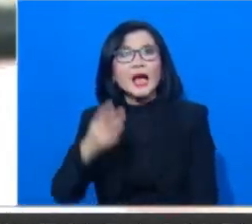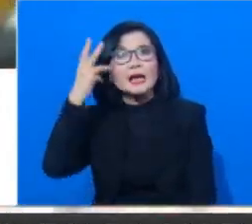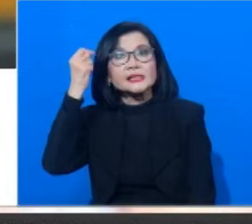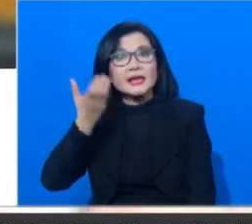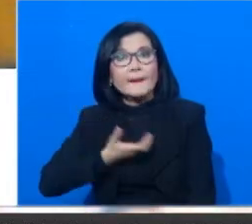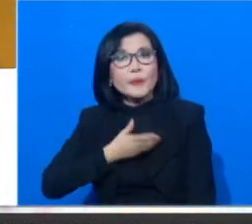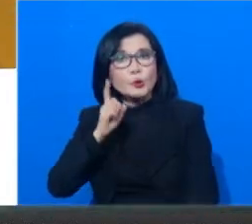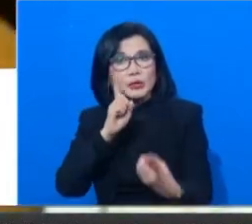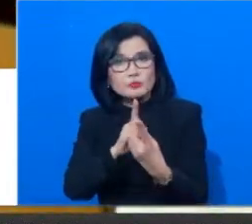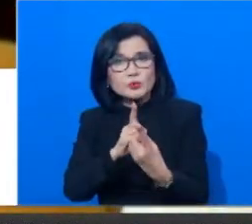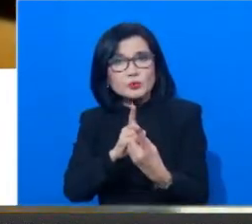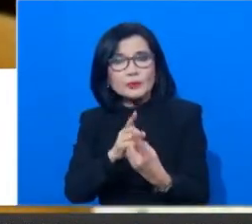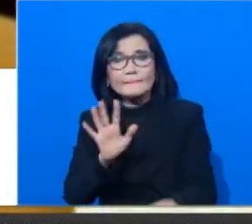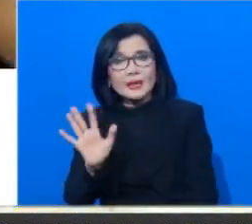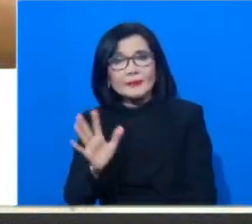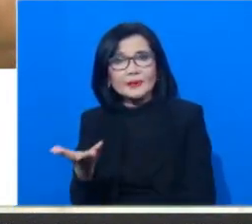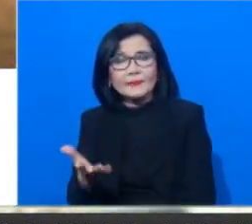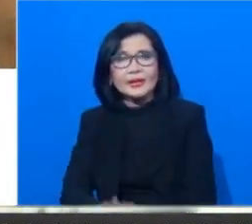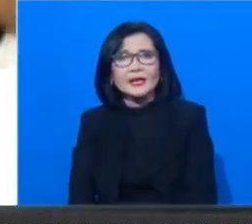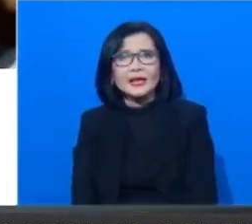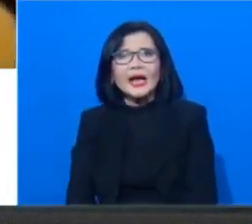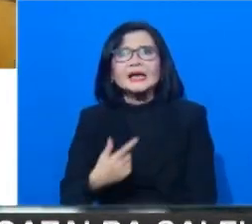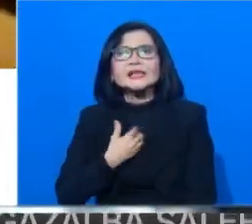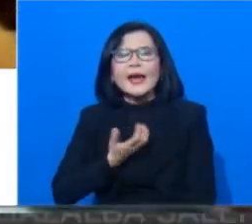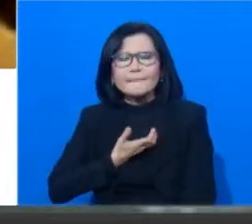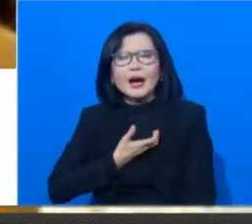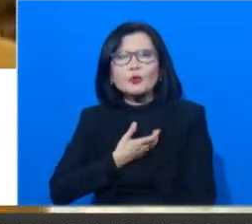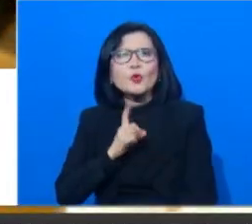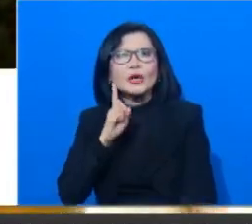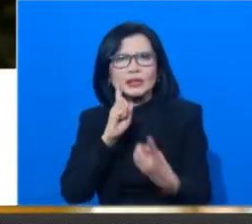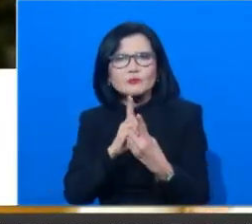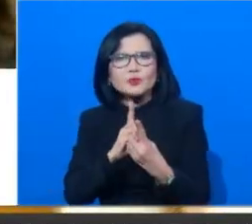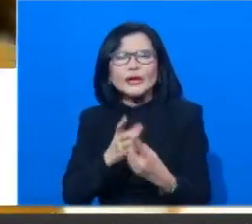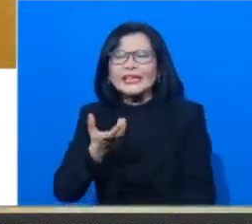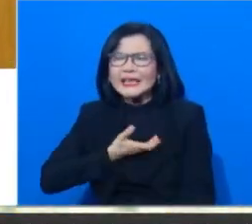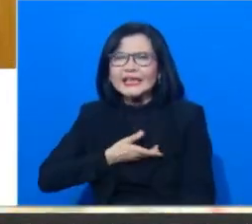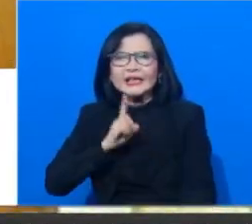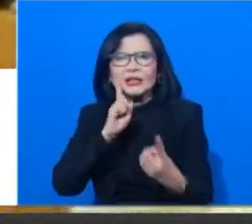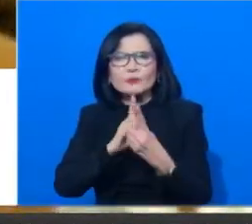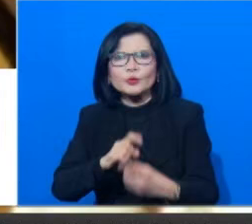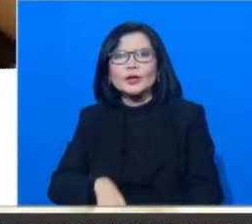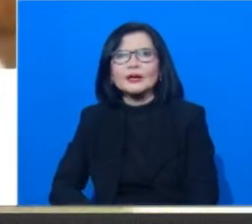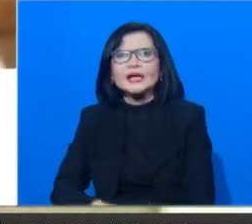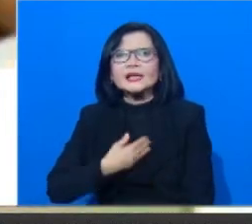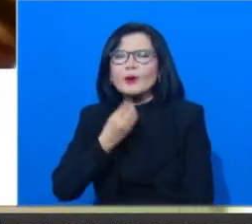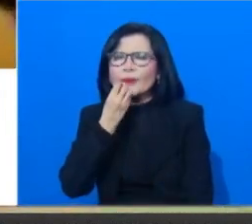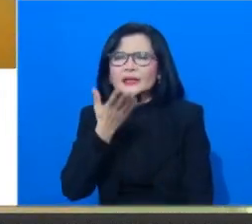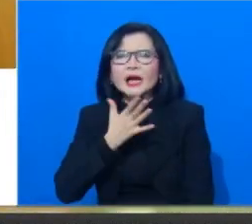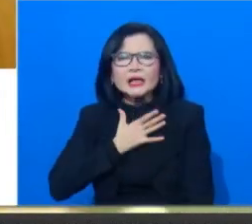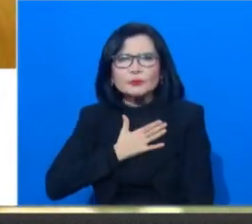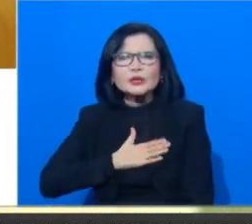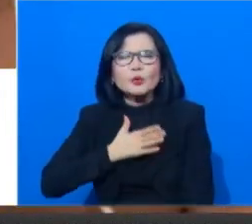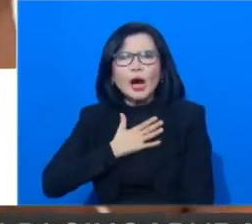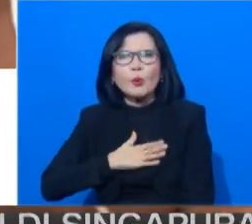atau bahkan secara pribadi mau bertemu dengan pihak keluarga saya pribadi punya rencana bertemu ingin sangat sekali ingin mengucapkan langsung berbera sungkawa namun